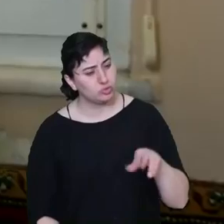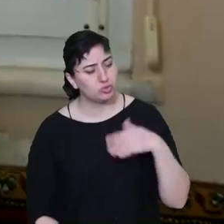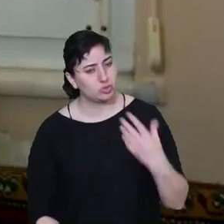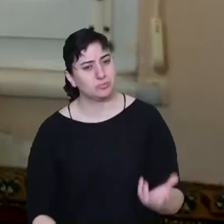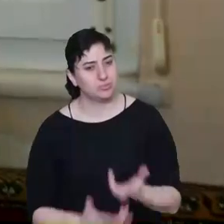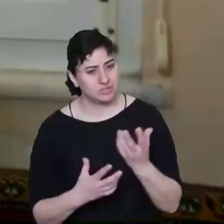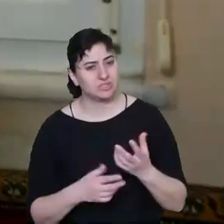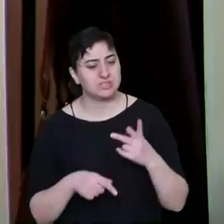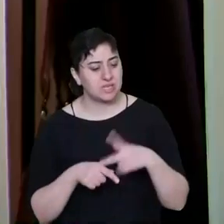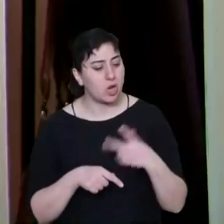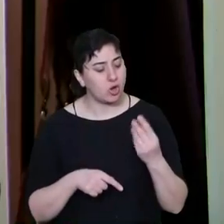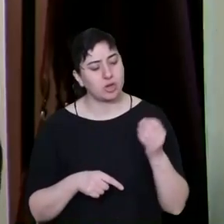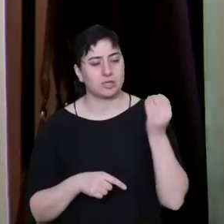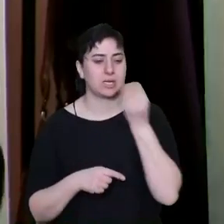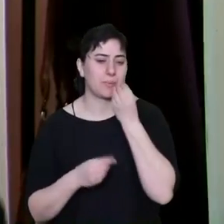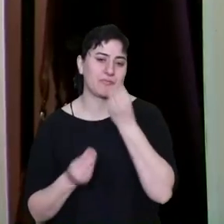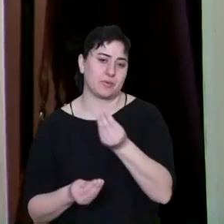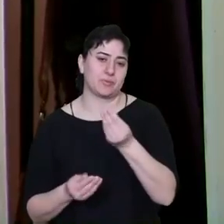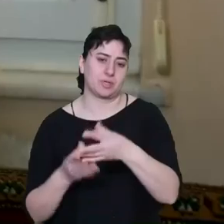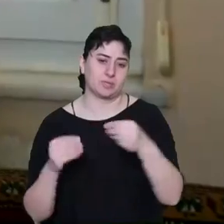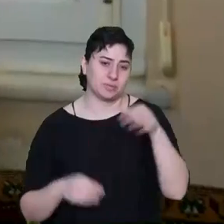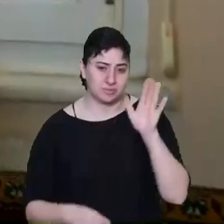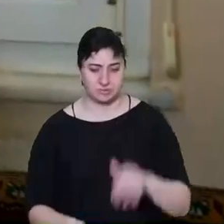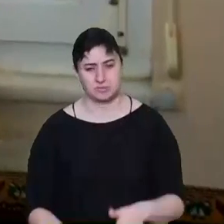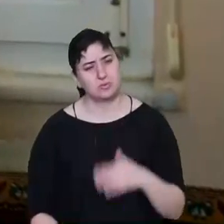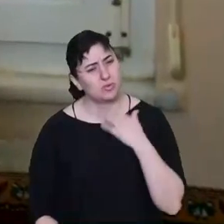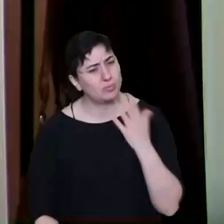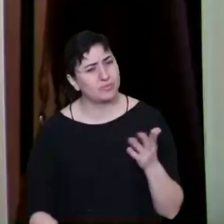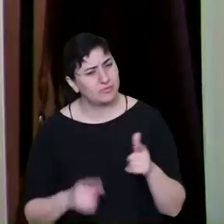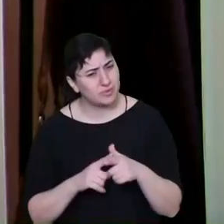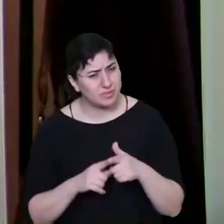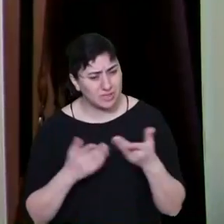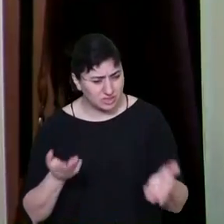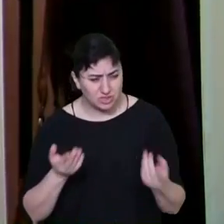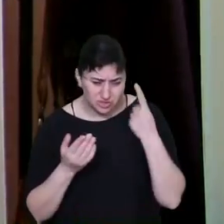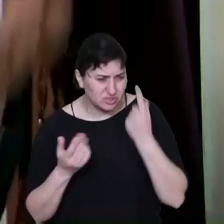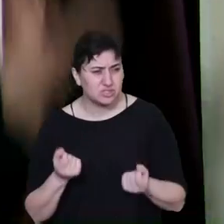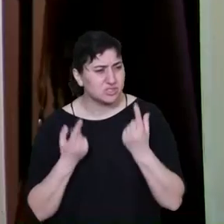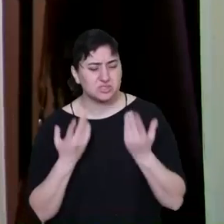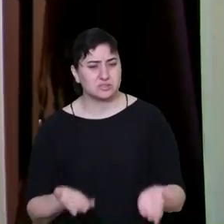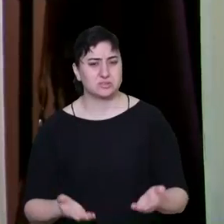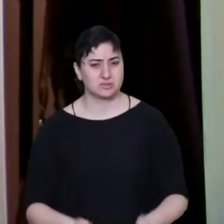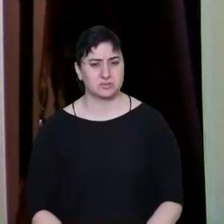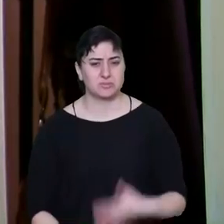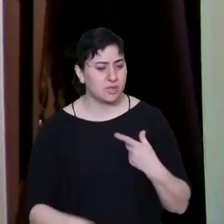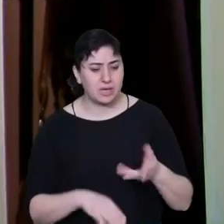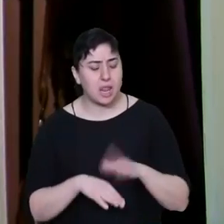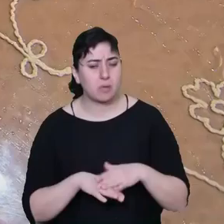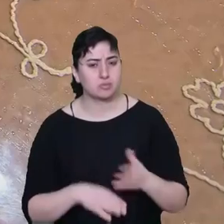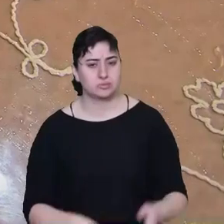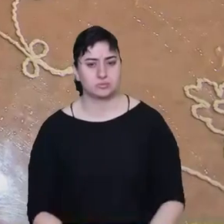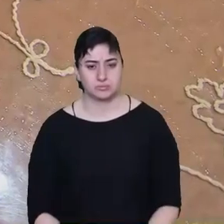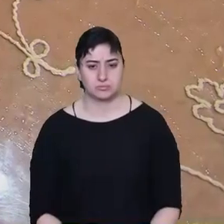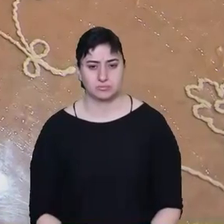pişirelim. Zehirler belki bunu bundan kurtuluruz biz. Ya Fatma Hanım başımıza ne işler açtın ya. Ne yapacağız bunu şimdi